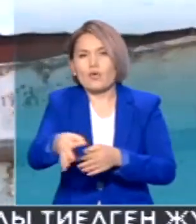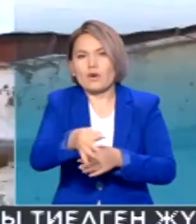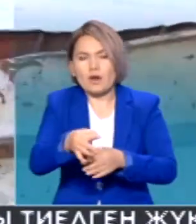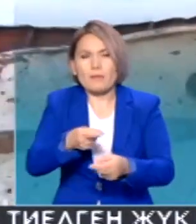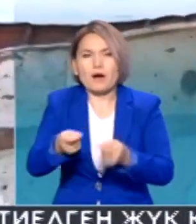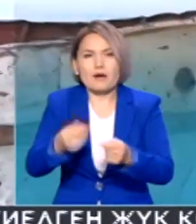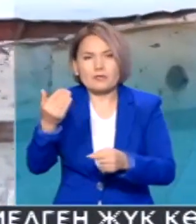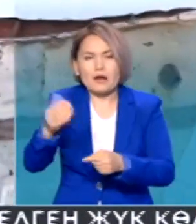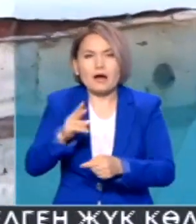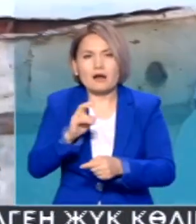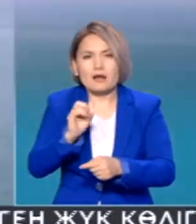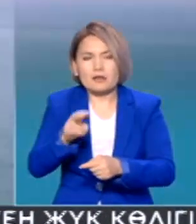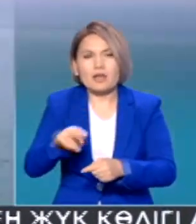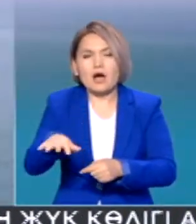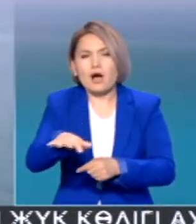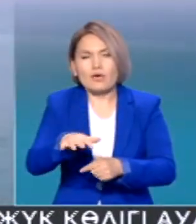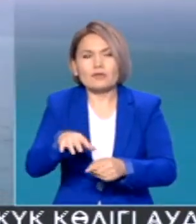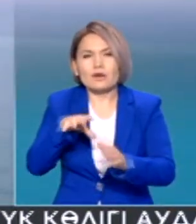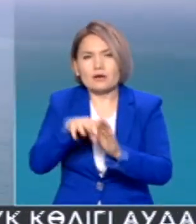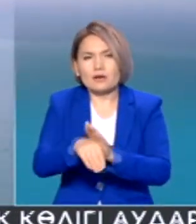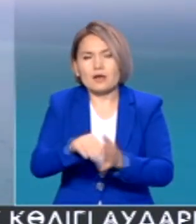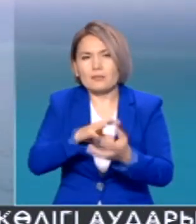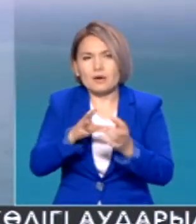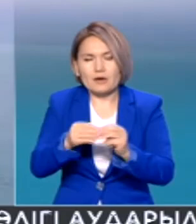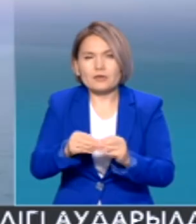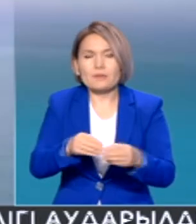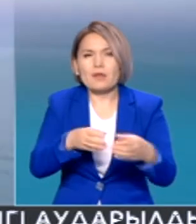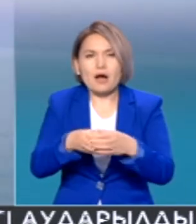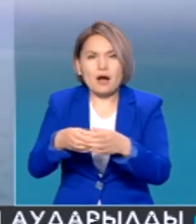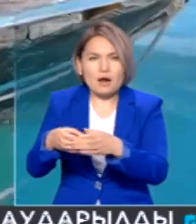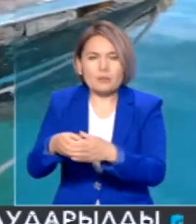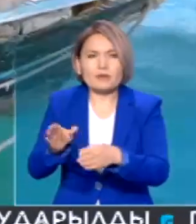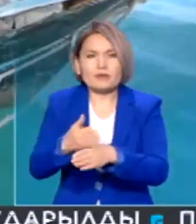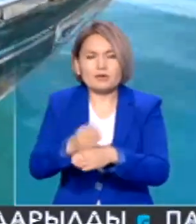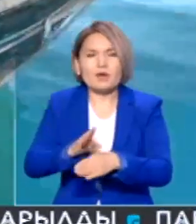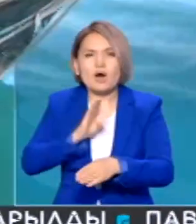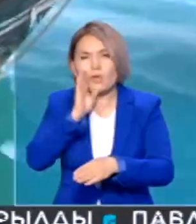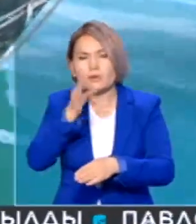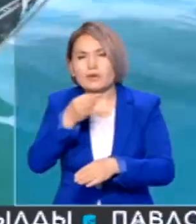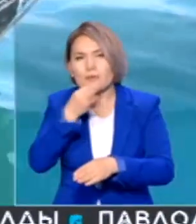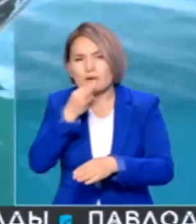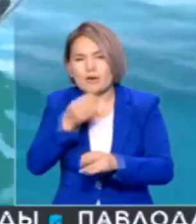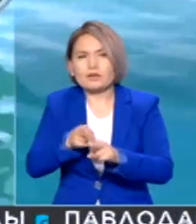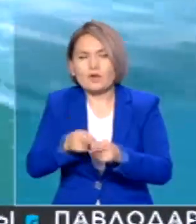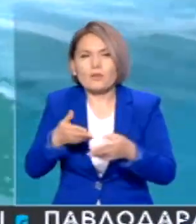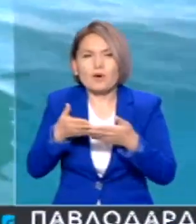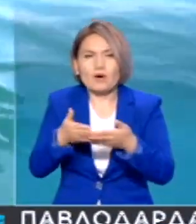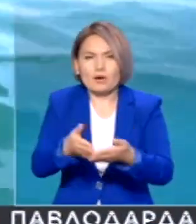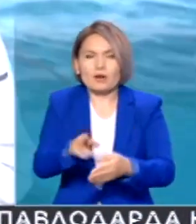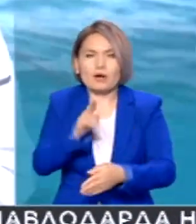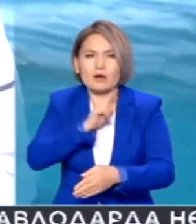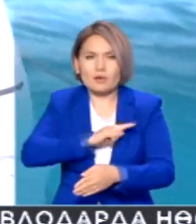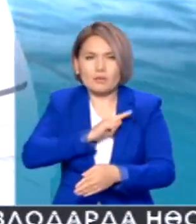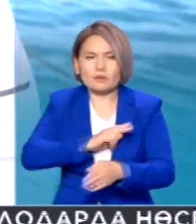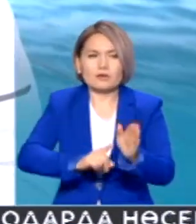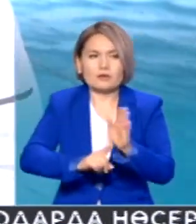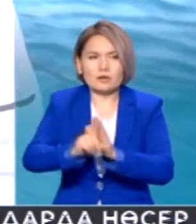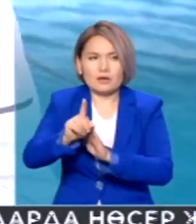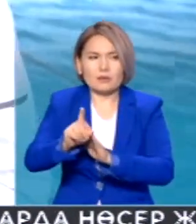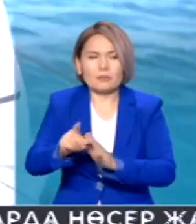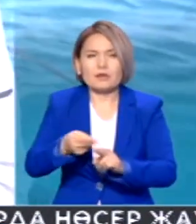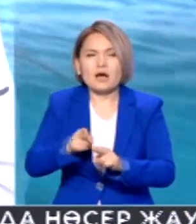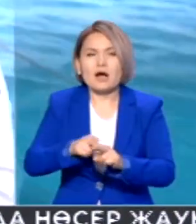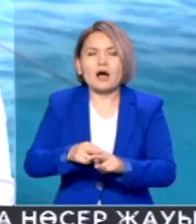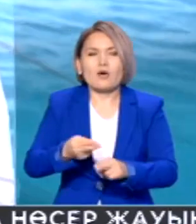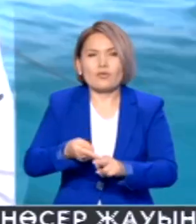әкімшілігі Қаратал ауданына қарайды. Мұндағы тұрғындар бірнеше бригадаға бөлініп, таңмен таласа қайранға шығып, тәуекелге бел буады. Балық аулаудың бұл